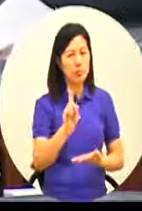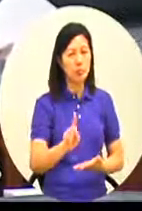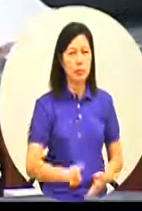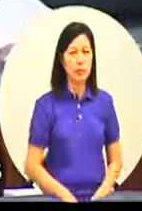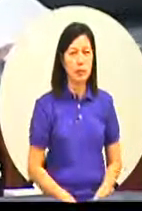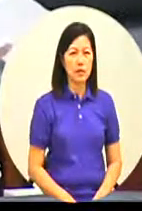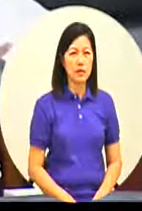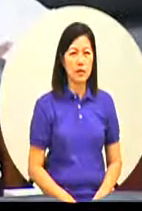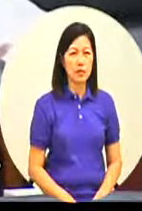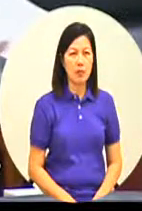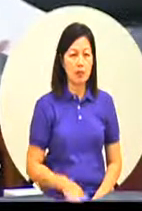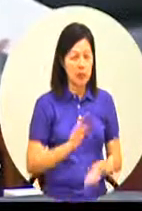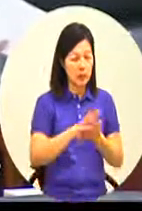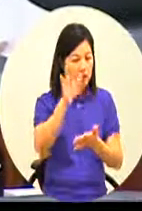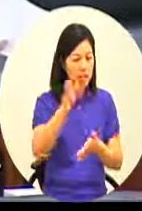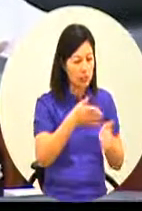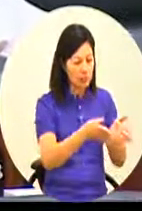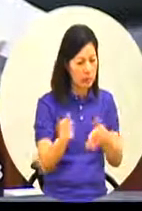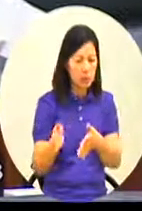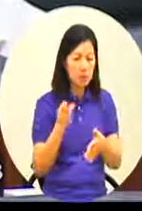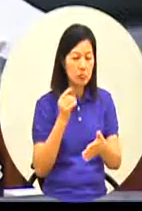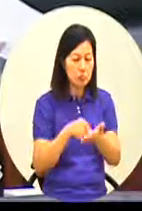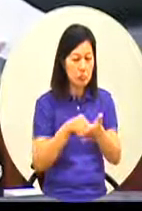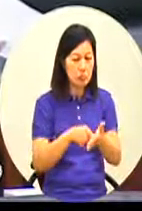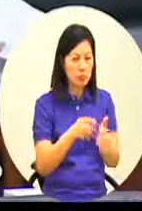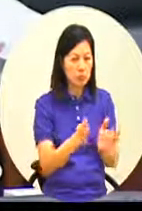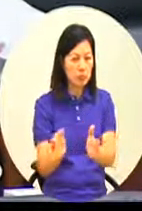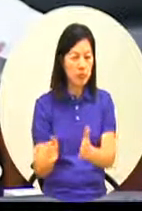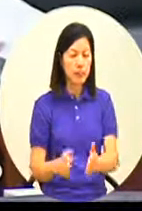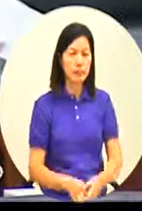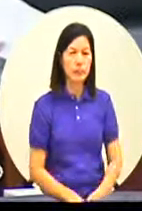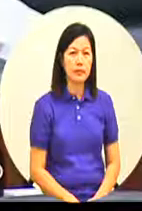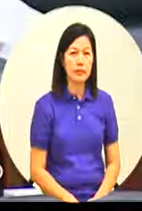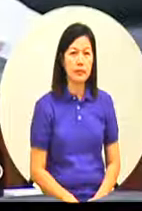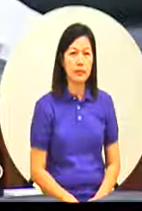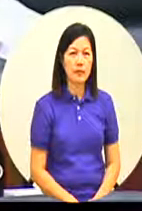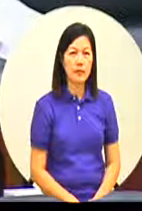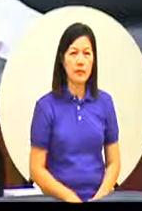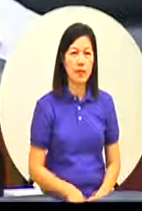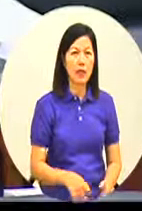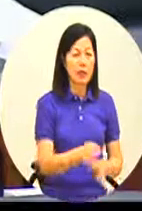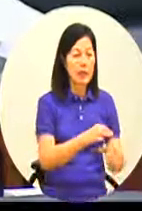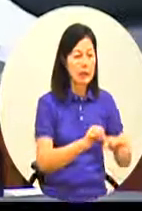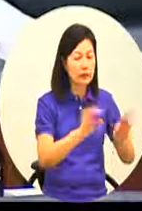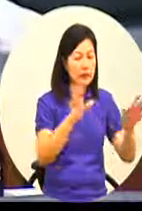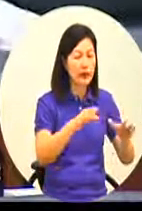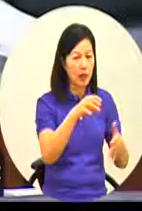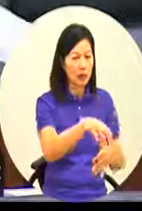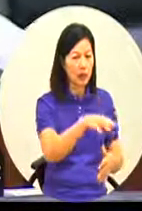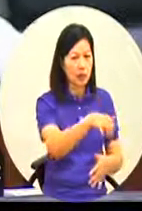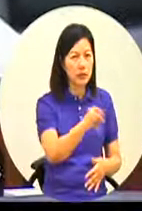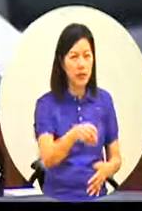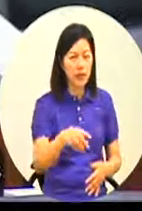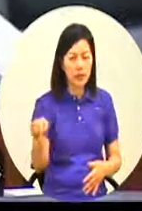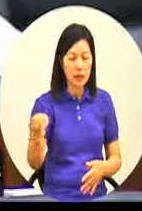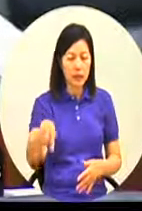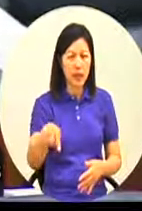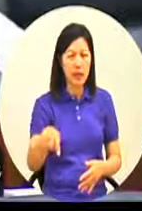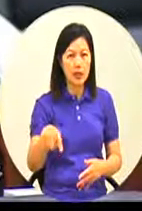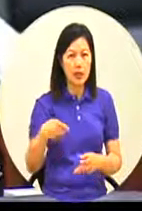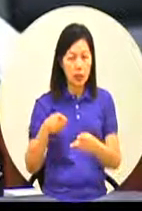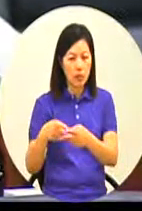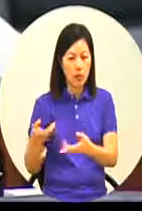们在上被处理。那我在这边建议了哈，你可不可以跟经发局长两个哦，互相合作之类，干脆两个并一个，